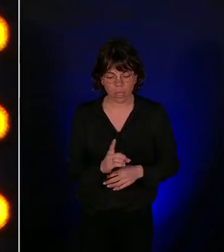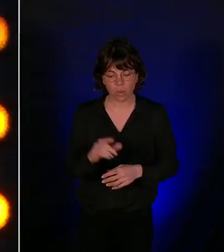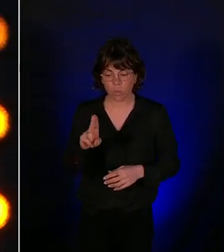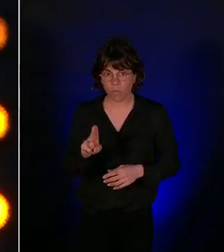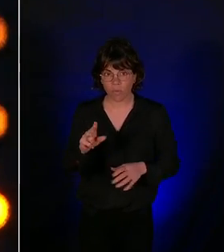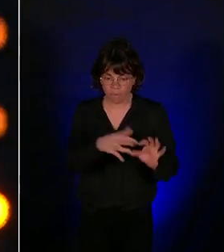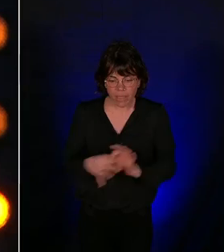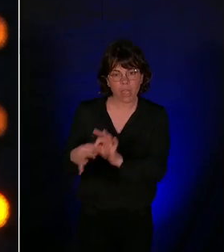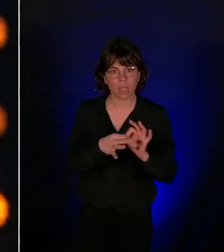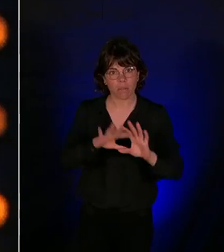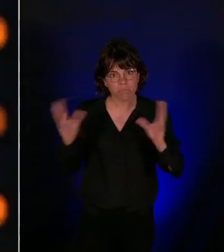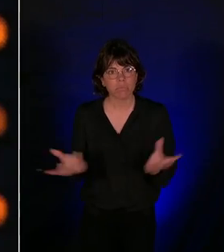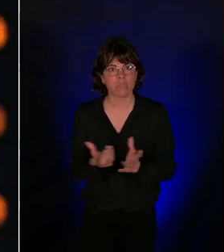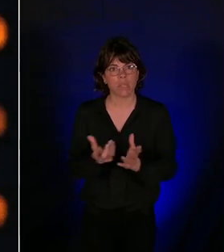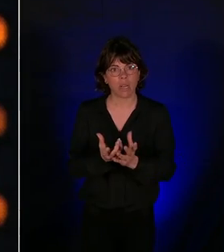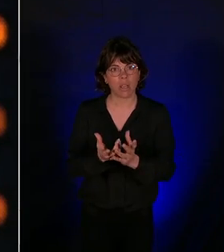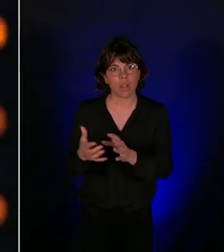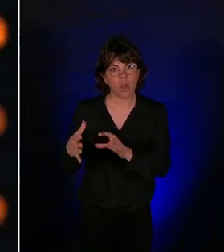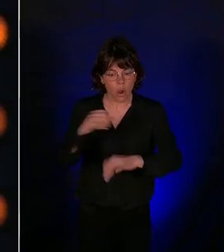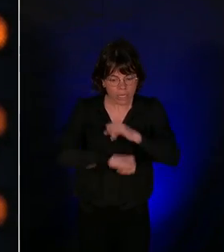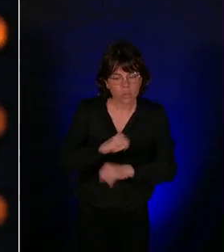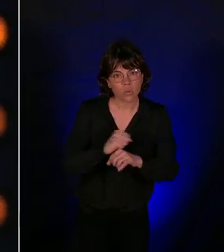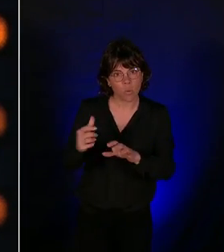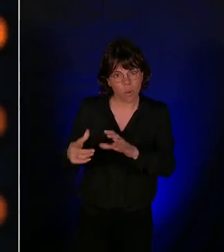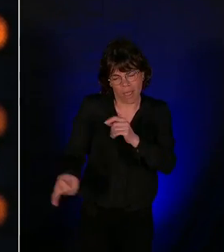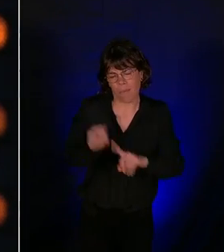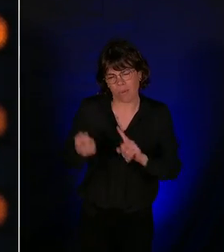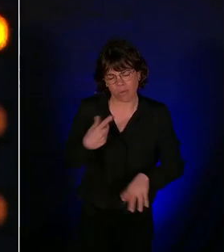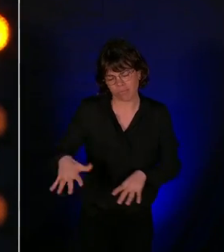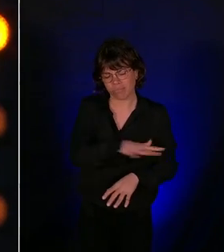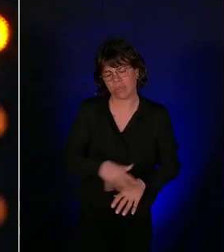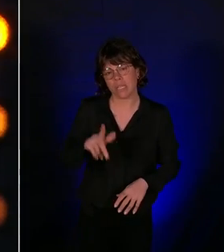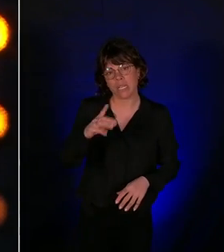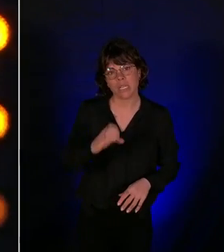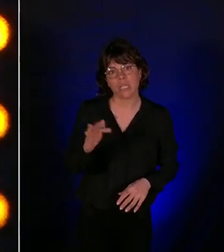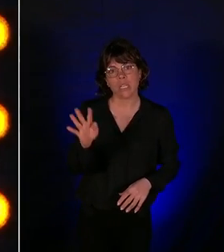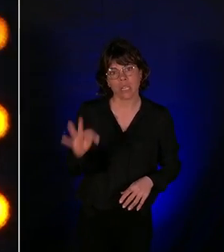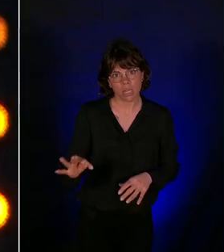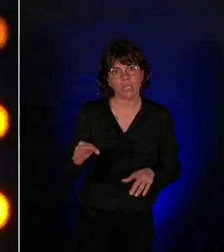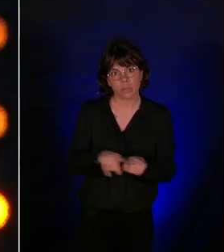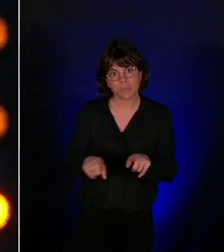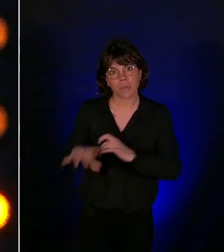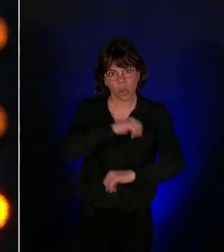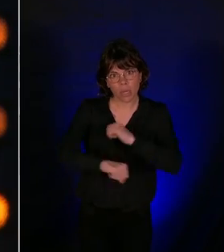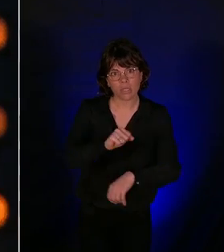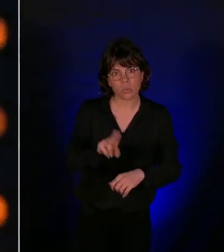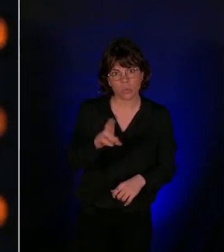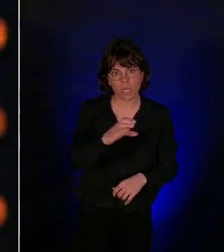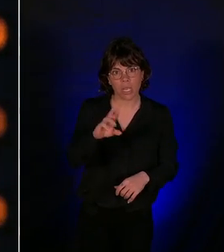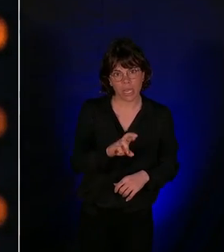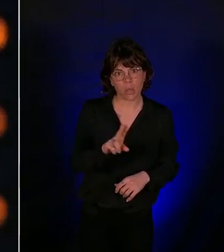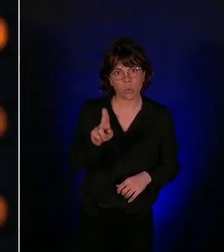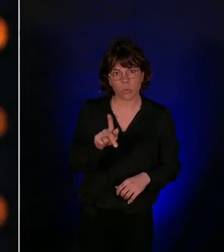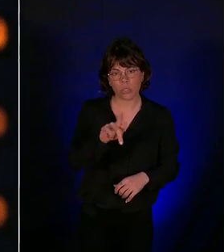FD organisation fondamentale de la CGT et des organisations spécifiques UCR